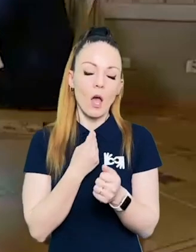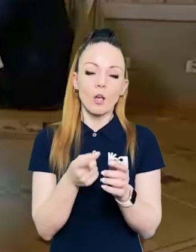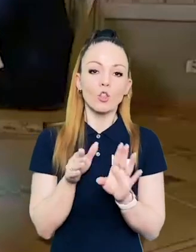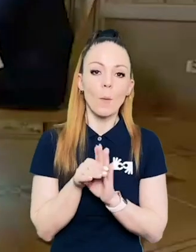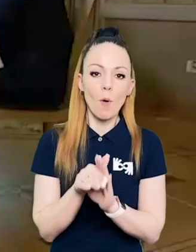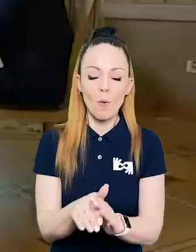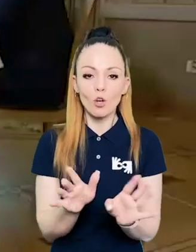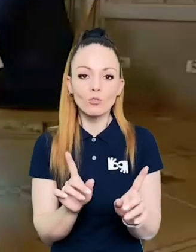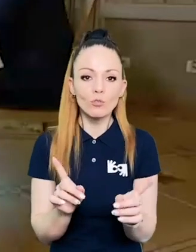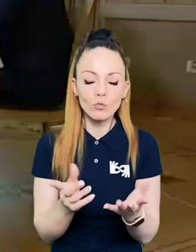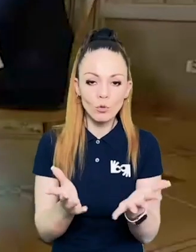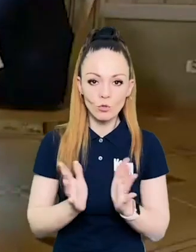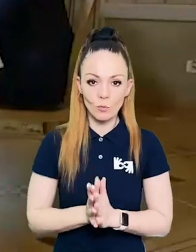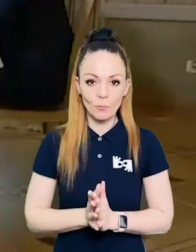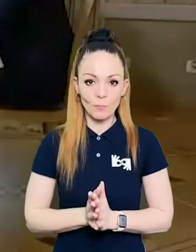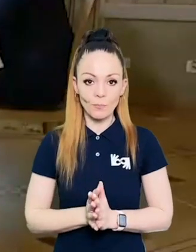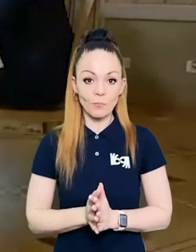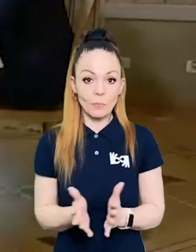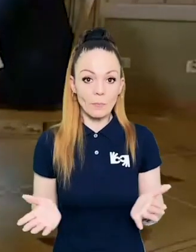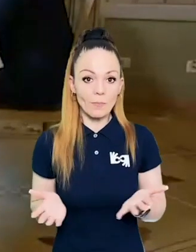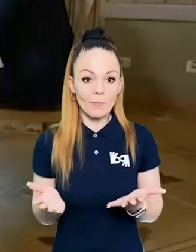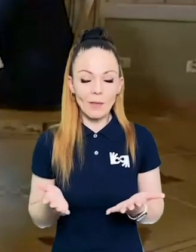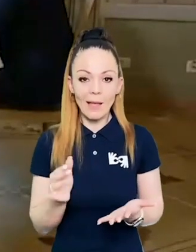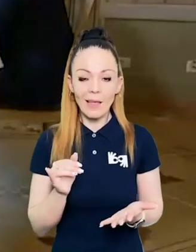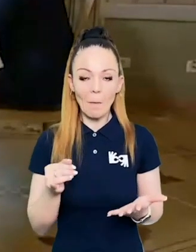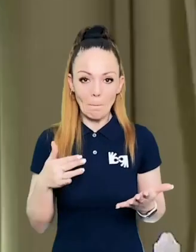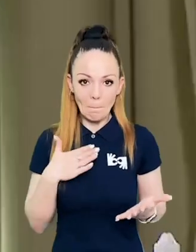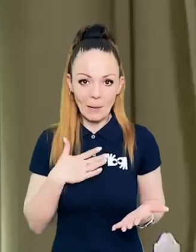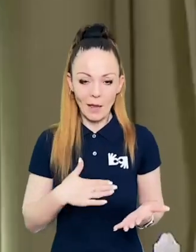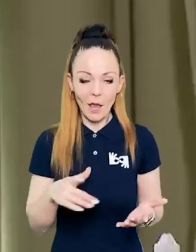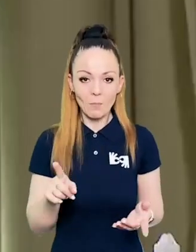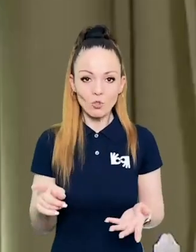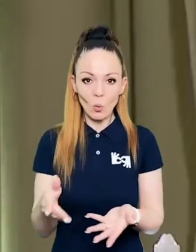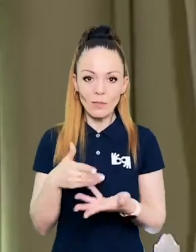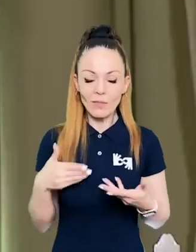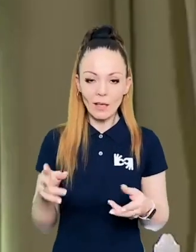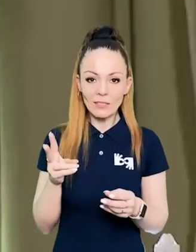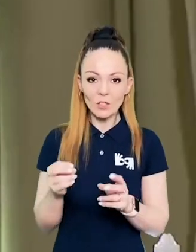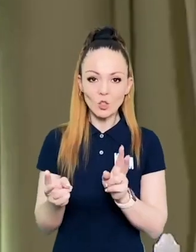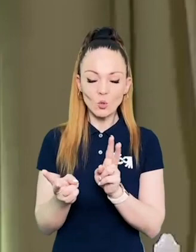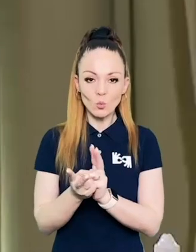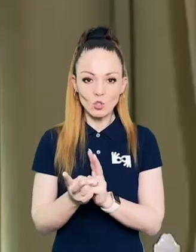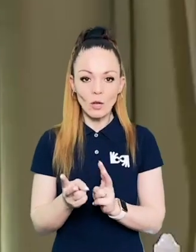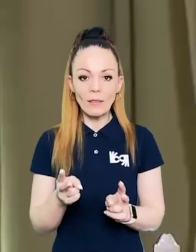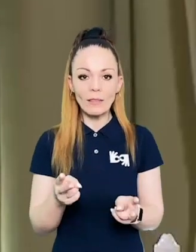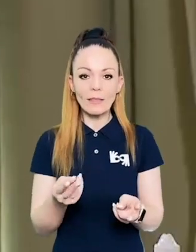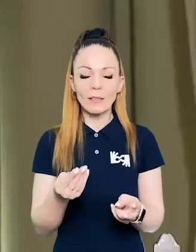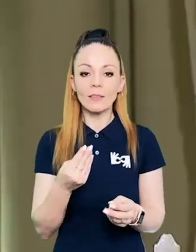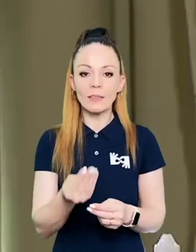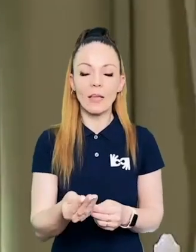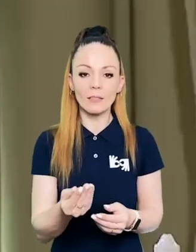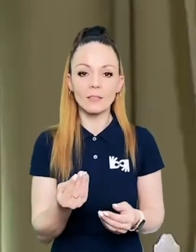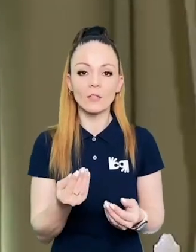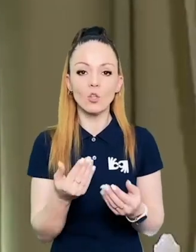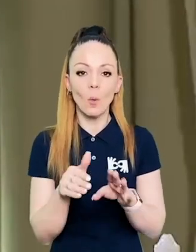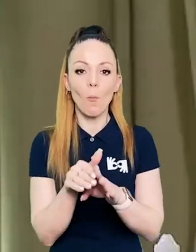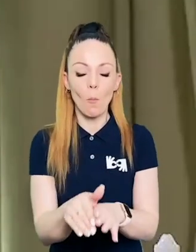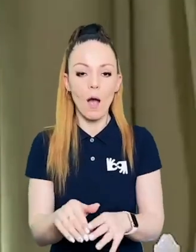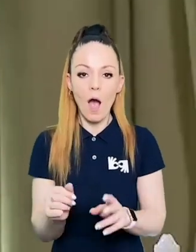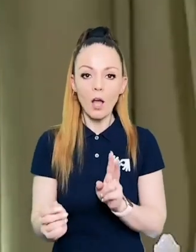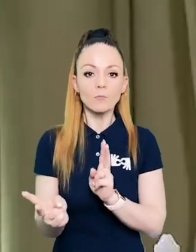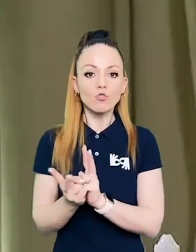обійму, дай допоможу, тощо. І приємно, що нас не зустрічають, дайте допомогти.